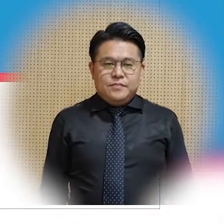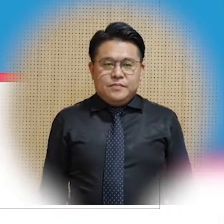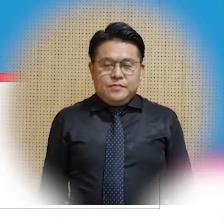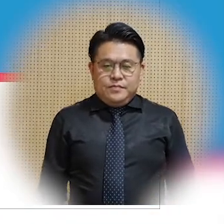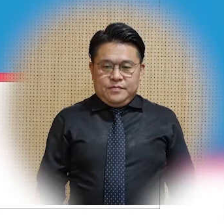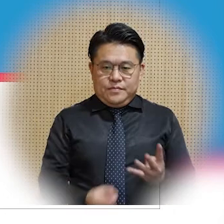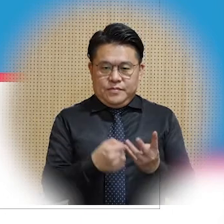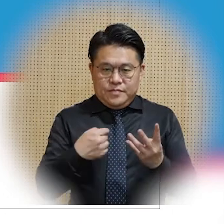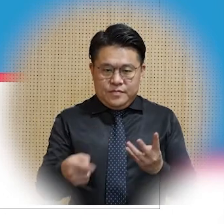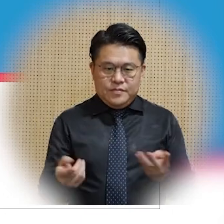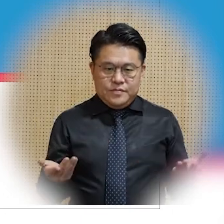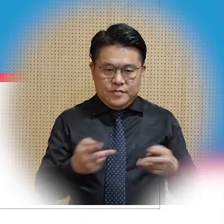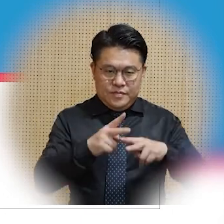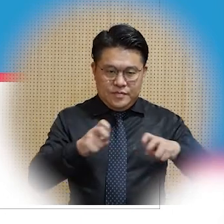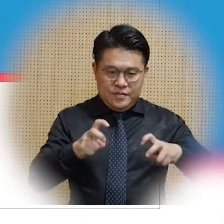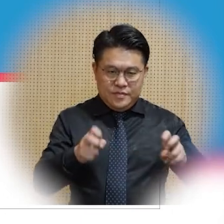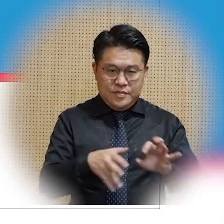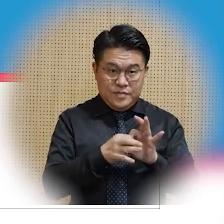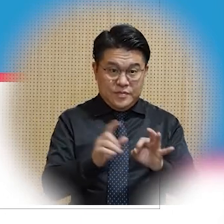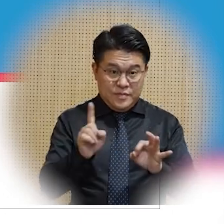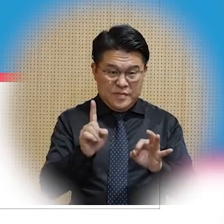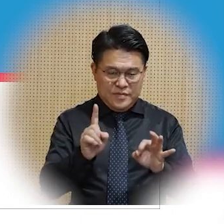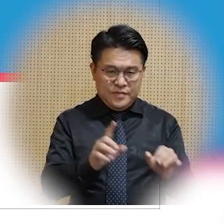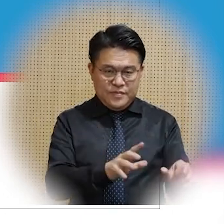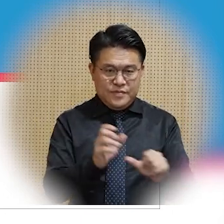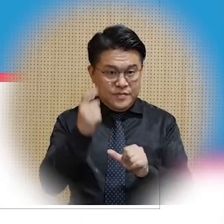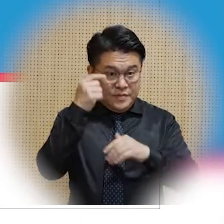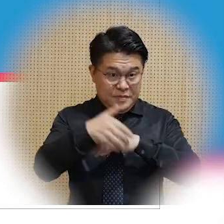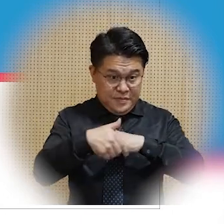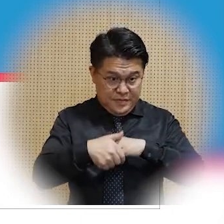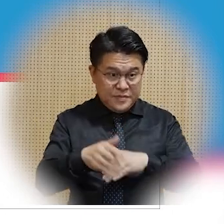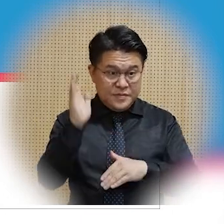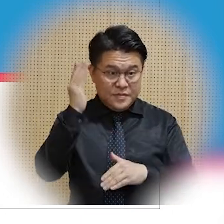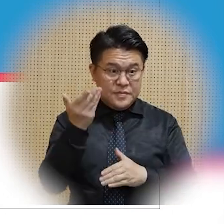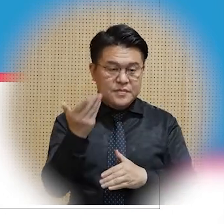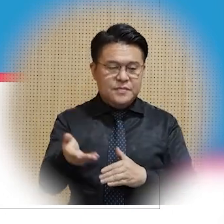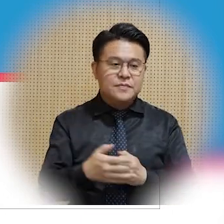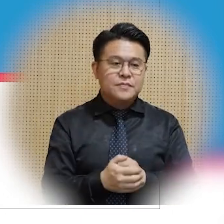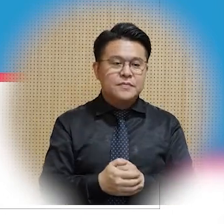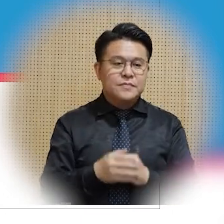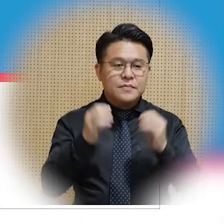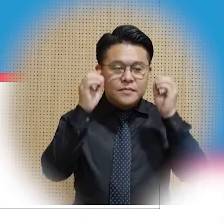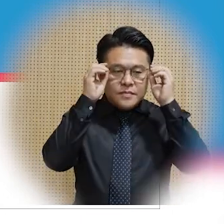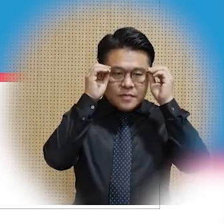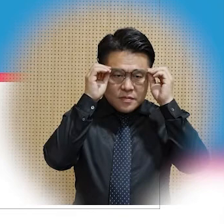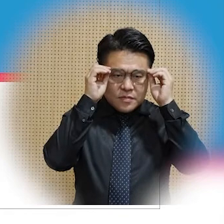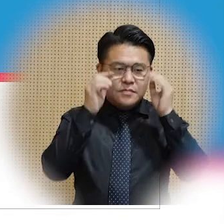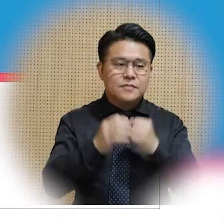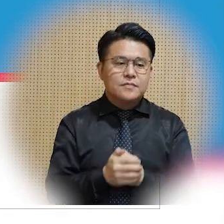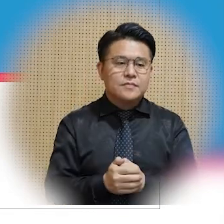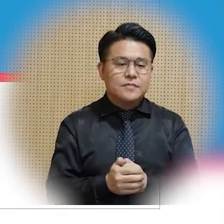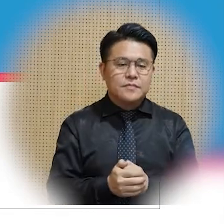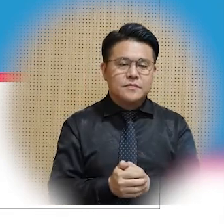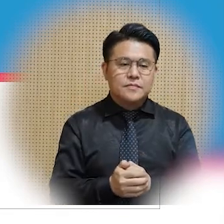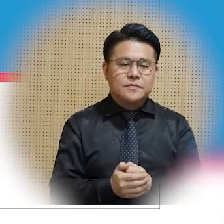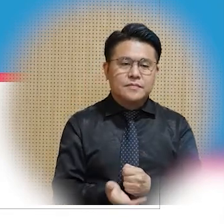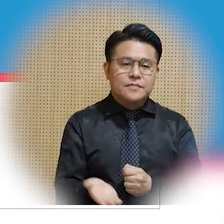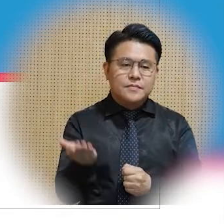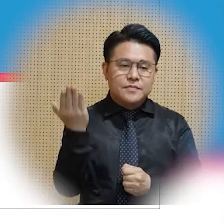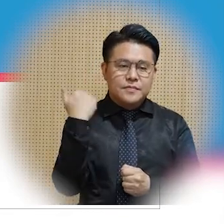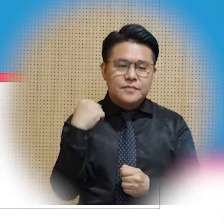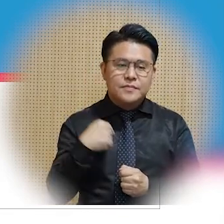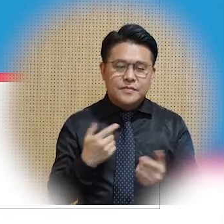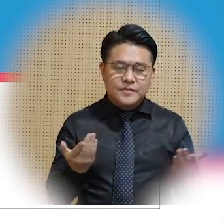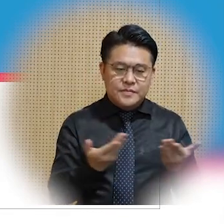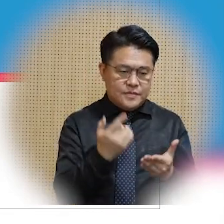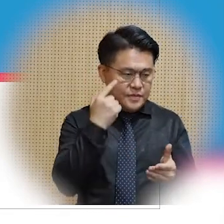네, 마지막으로 이제 직무 분석과 관련된 활용 전략에 대해서 설명을 해드리도록 하겠습니다. 이전에는 직무를